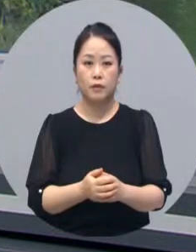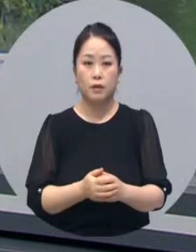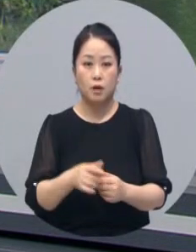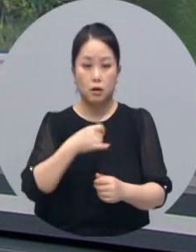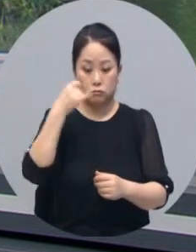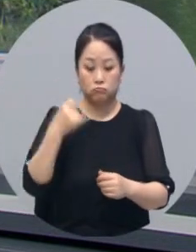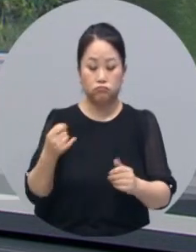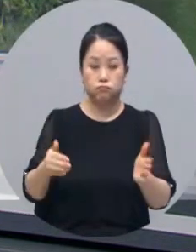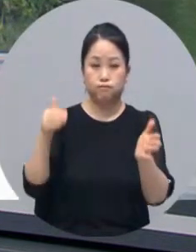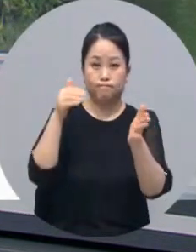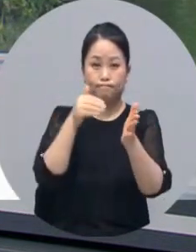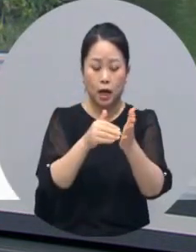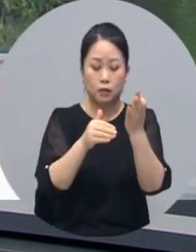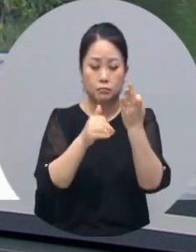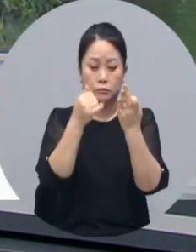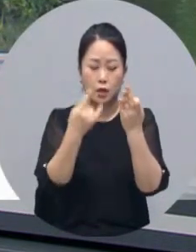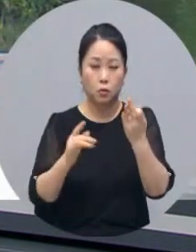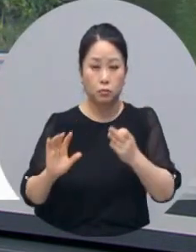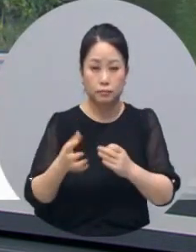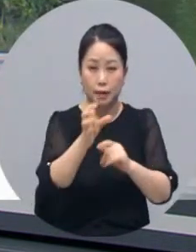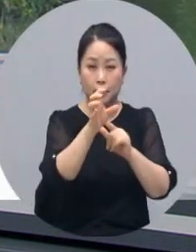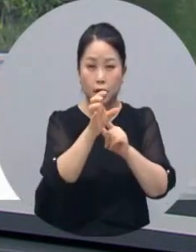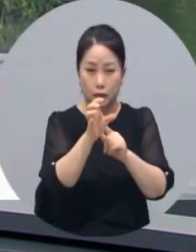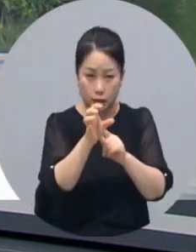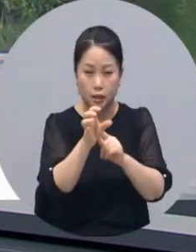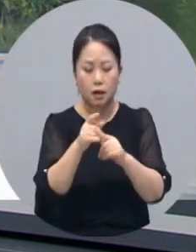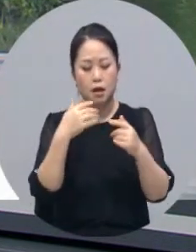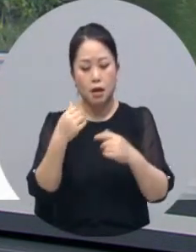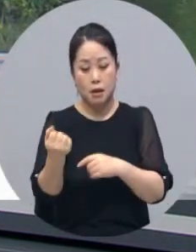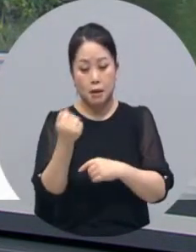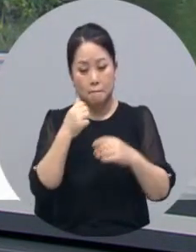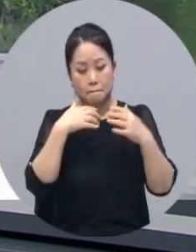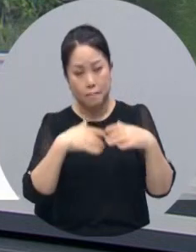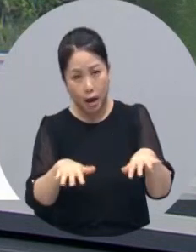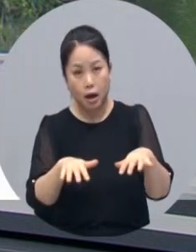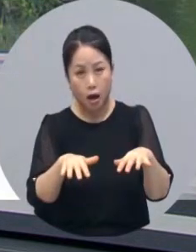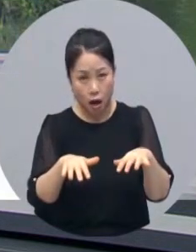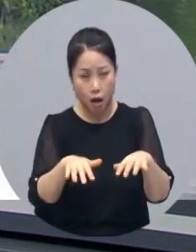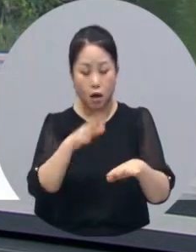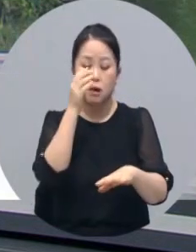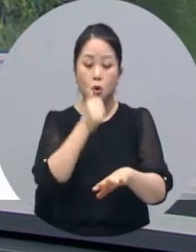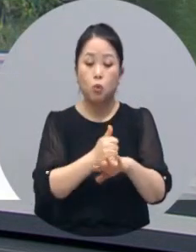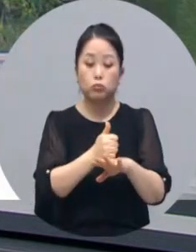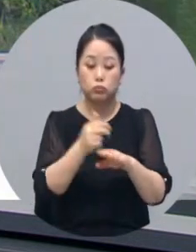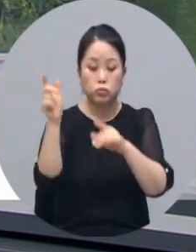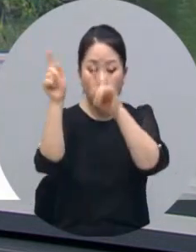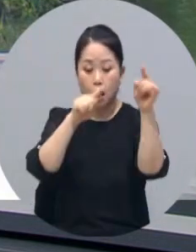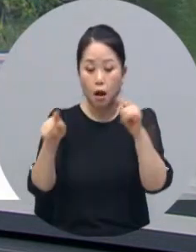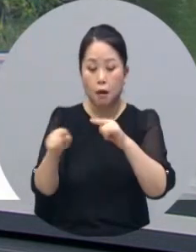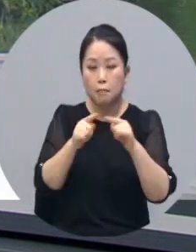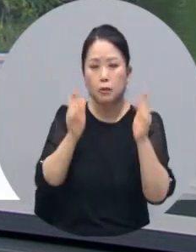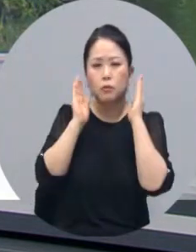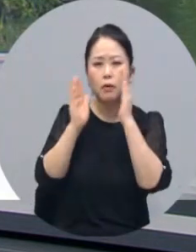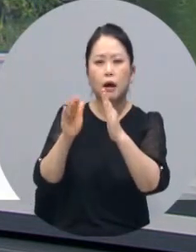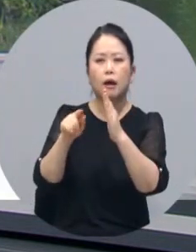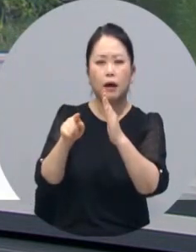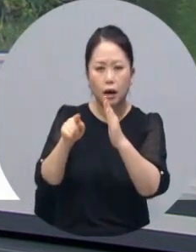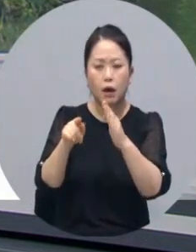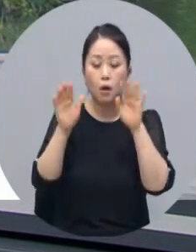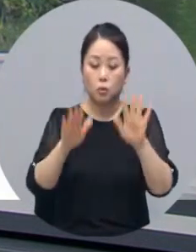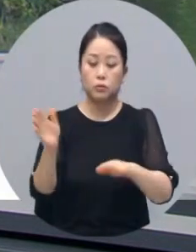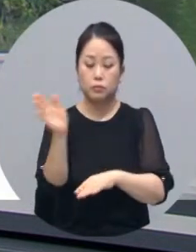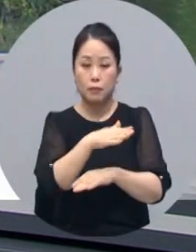중국에 상륙했던 14호 태풍이 열대 저압부로 약해진 뒤 한반도로 향하면서 오늘 밤부터 많은 비가 시작돼